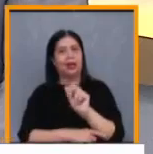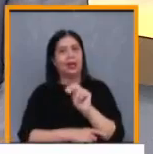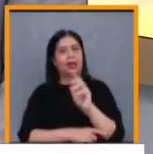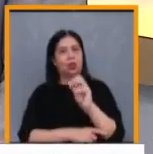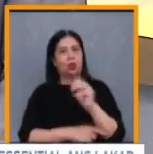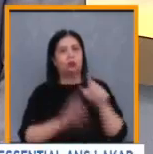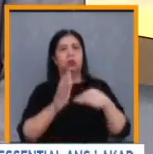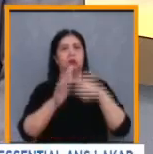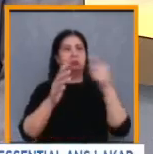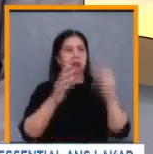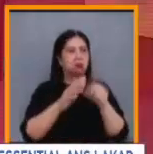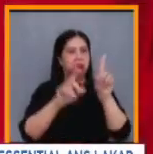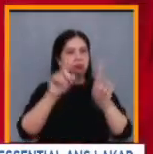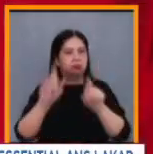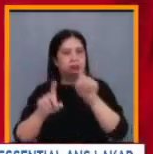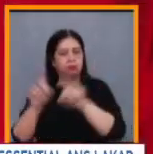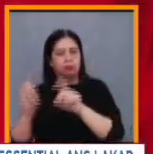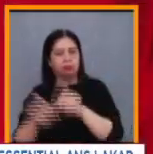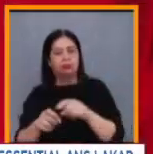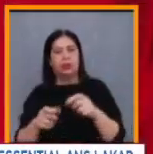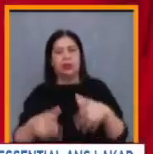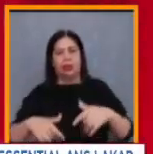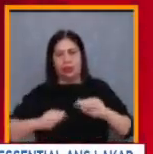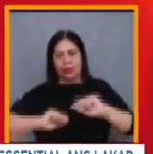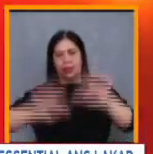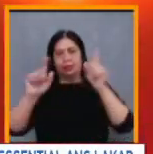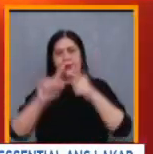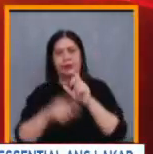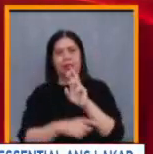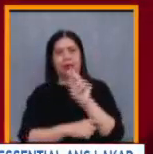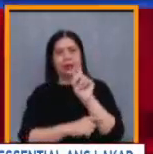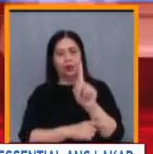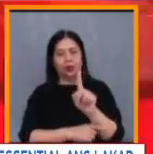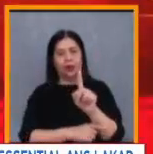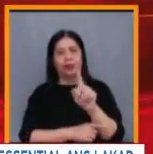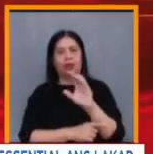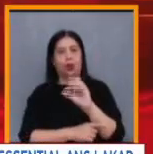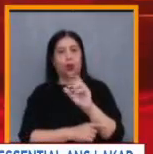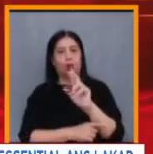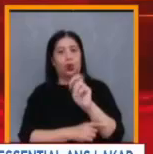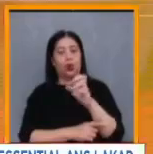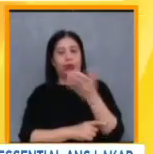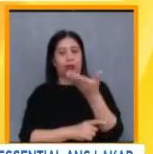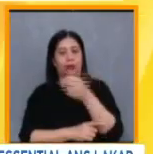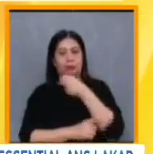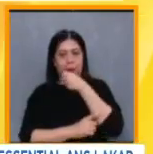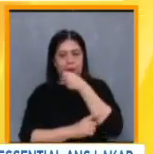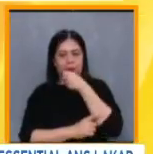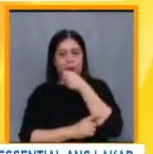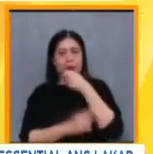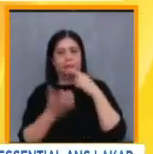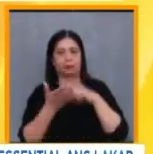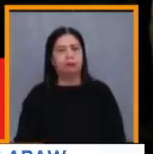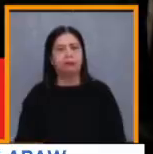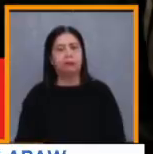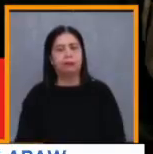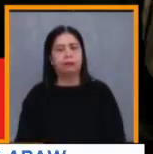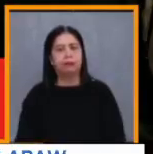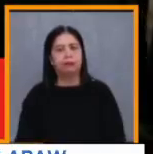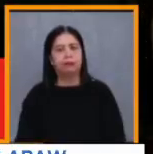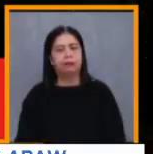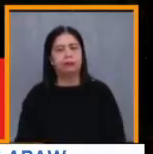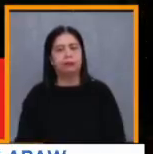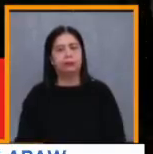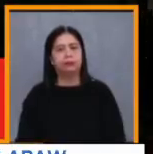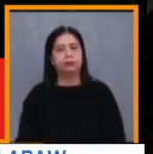live mula sa LRT1, may unang balita si Corinne Katibayan. Corinne, kumusta ang dagsa ng mga tao ngayong umaga? Ivan,